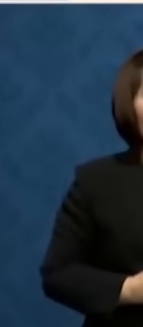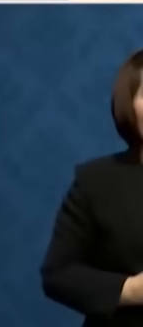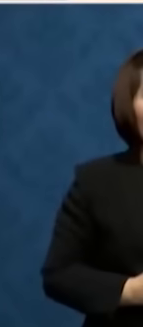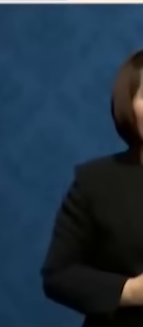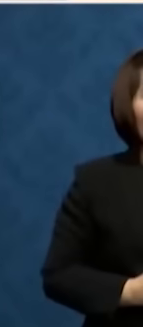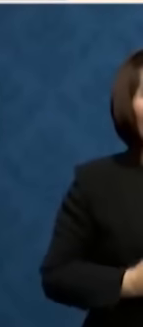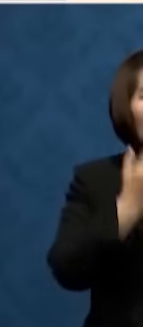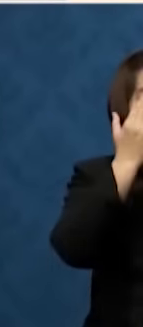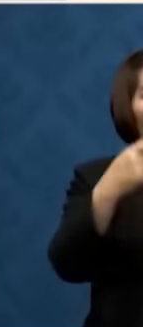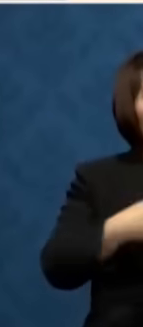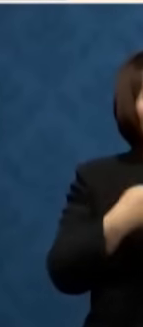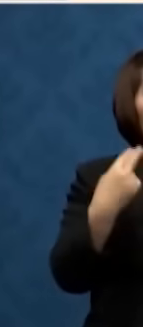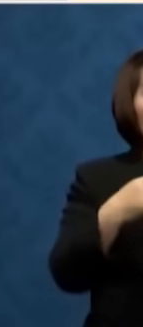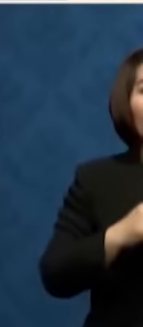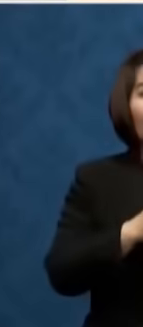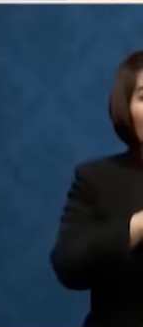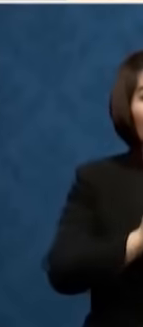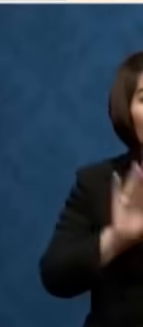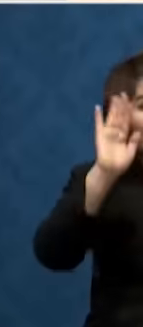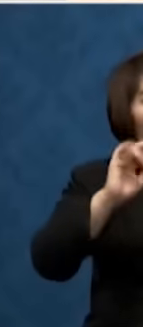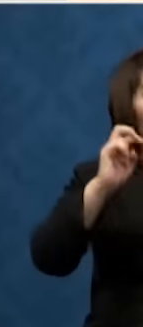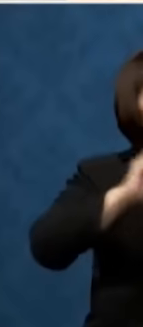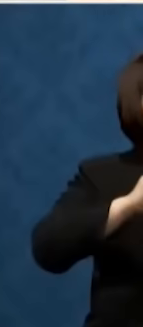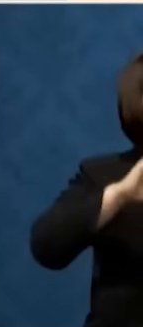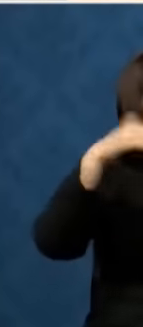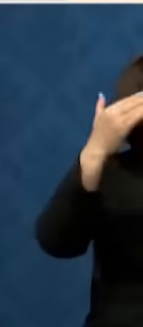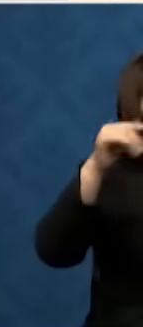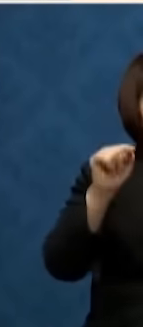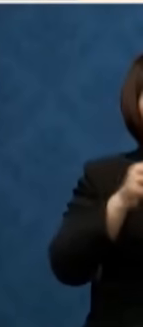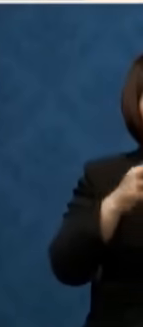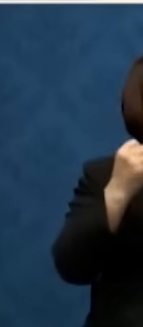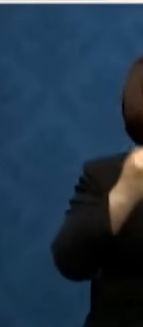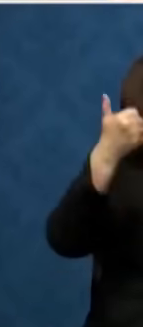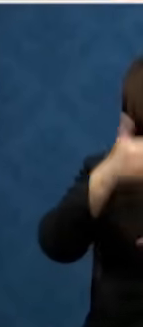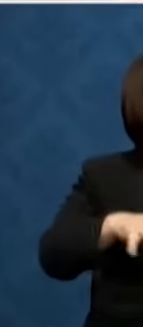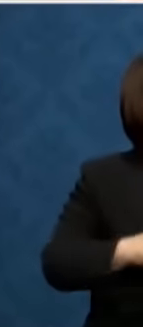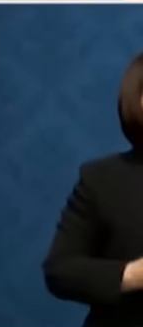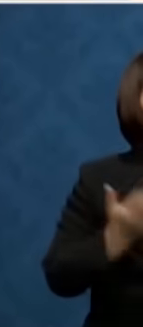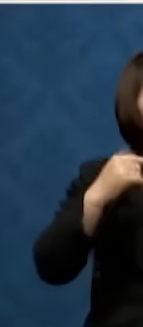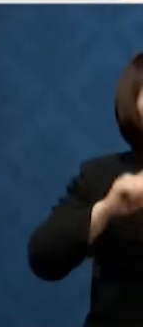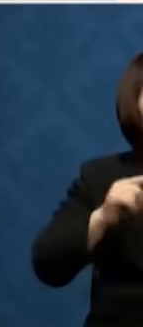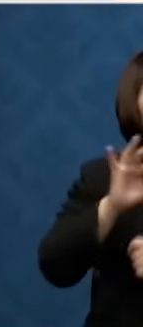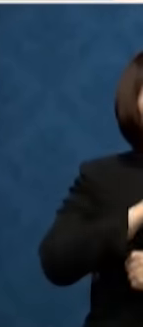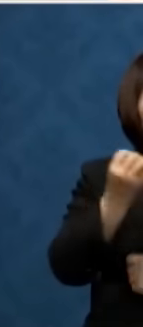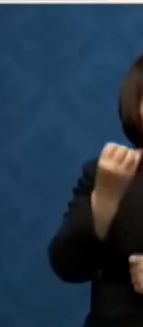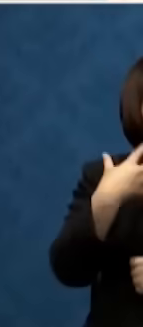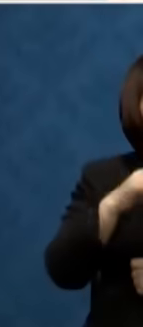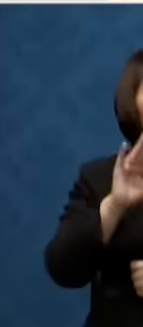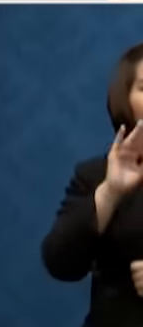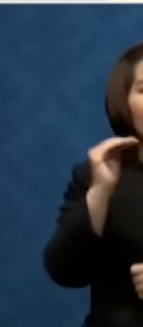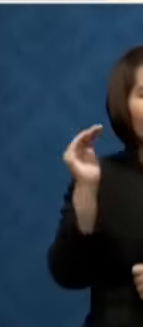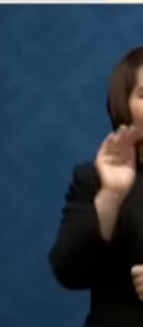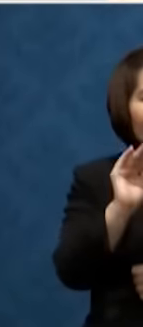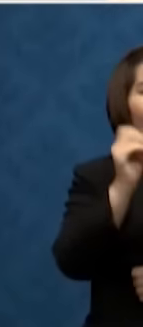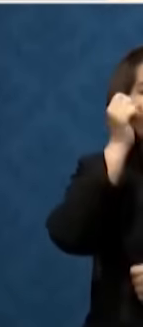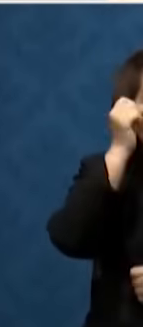การเสนอชื่อแล้วให้มีการรับรองเป็นยติเนี่ยมันทำไม่ได้เมื่อสักครู่นี้เคารพเพื่อนสมาชิกที่ขึ้นมาท้วงติงนะครับแ